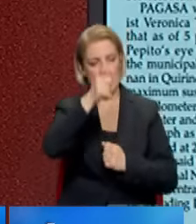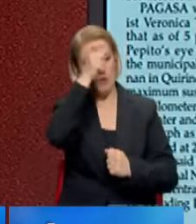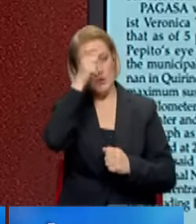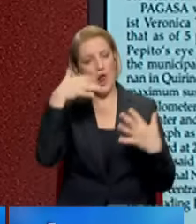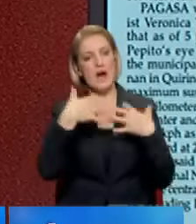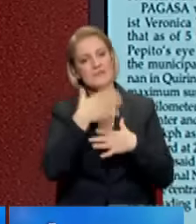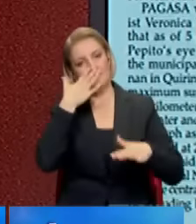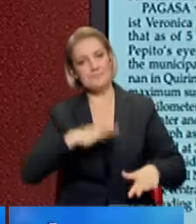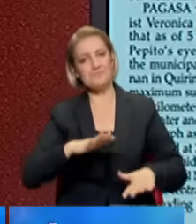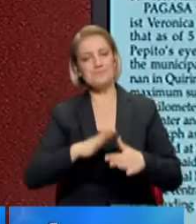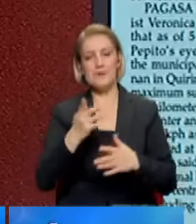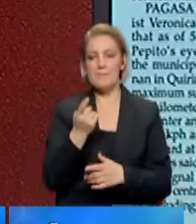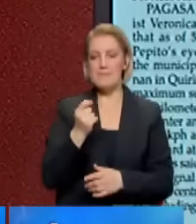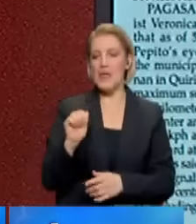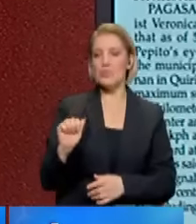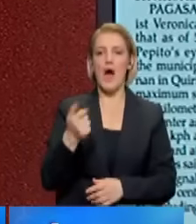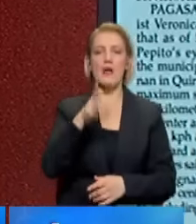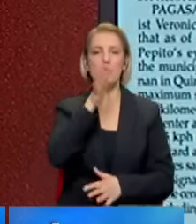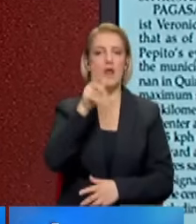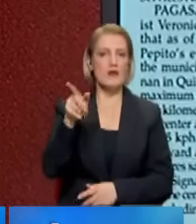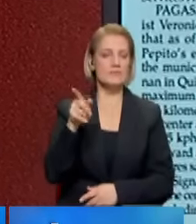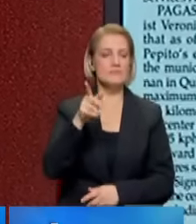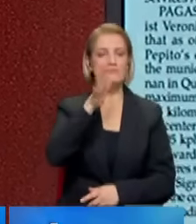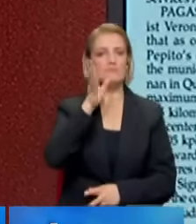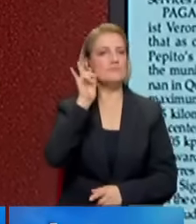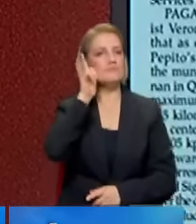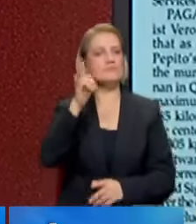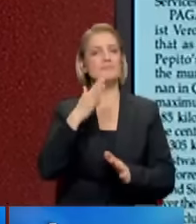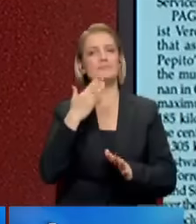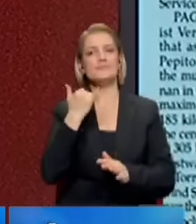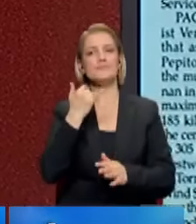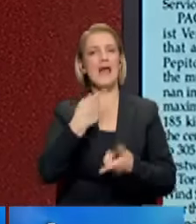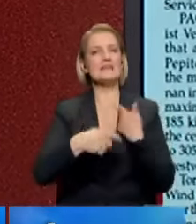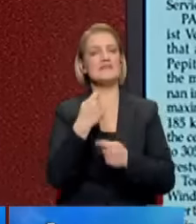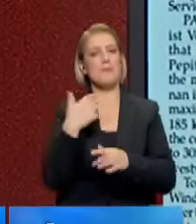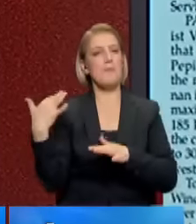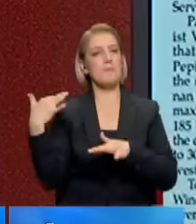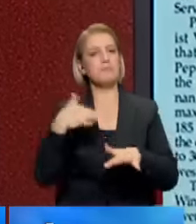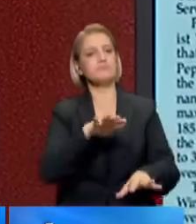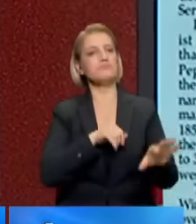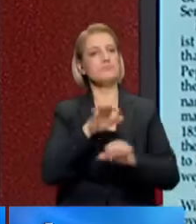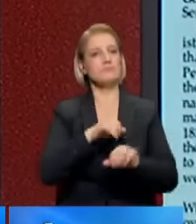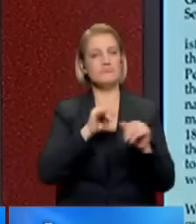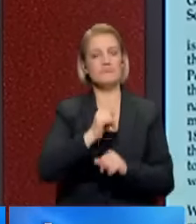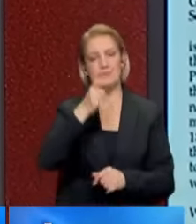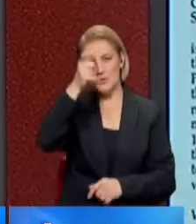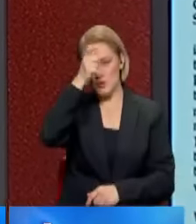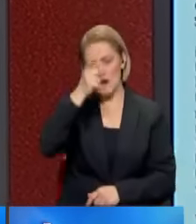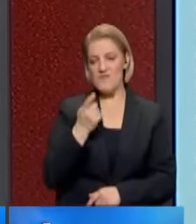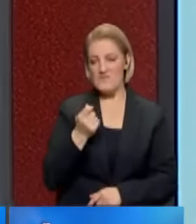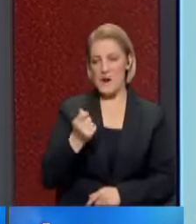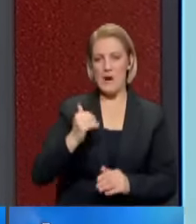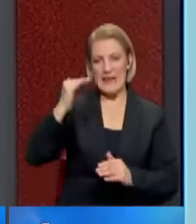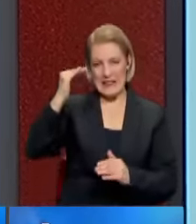Türkler akşamı bekliyor. Parası değerli Bulgar vatandaşları Edirne'de esnafın yüzünü güldürürken geçim derdindeki Türkler